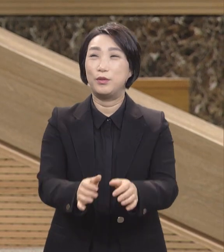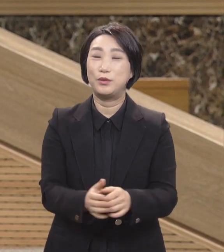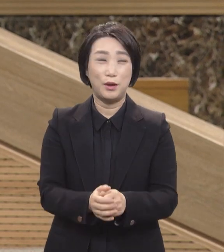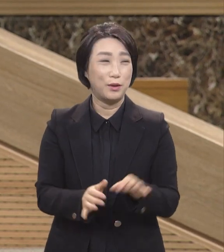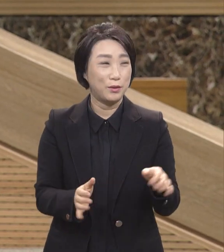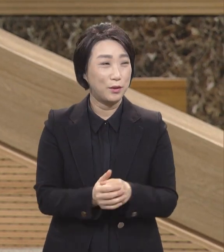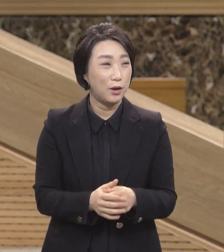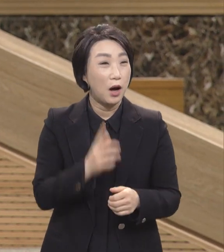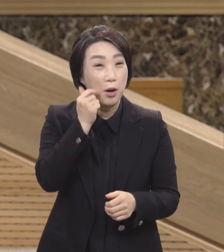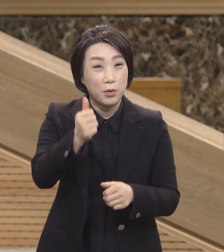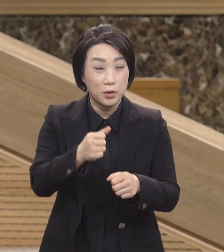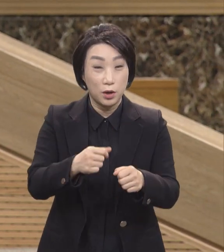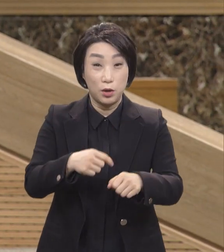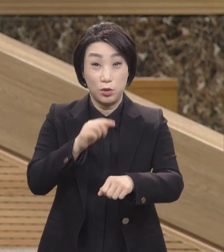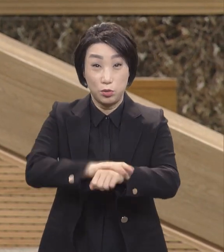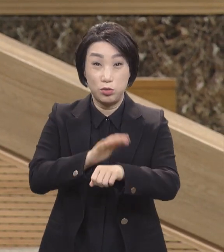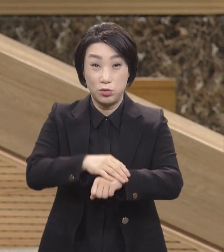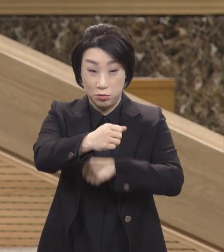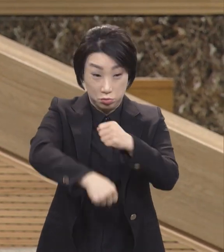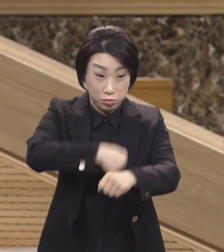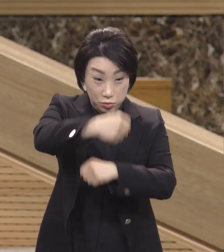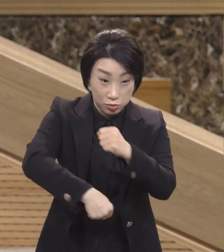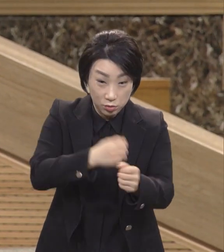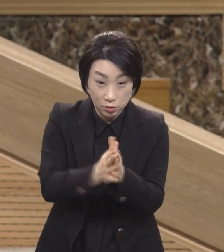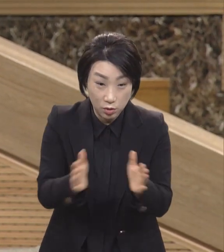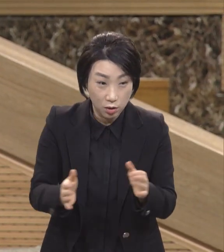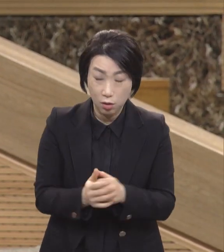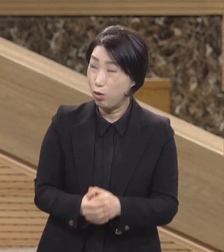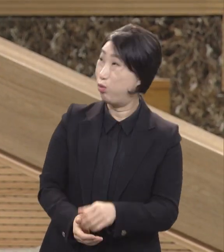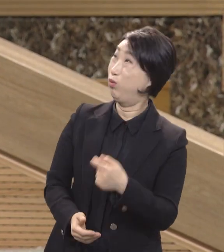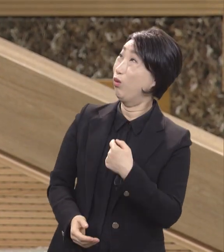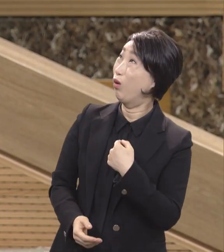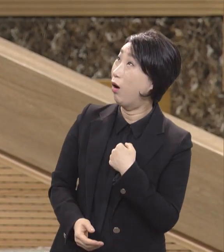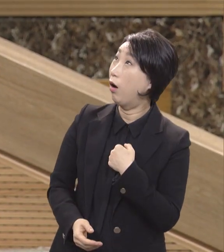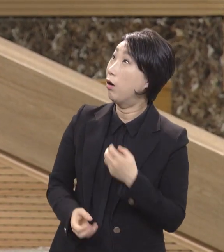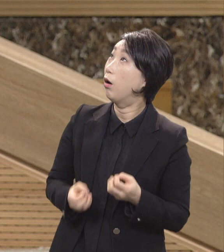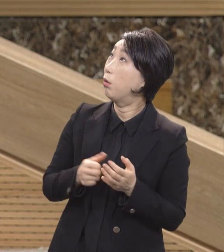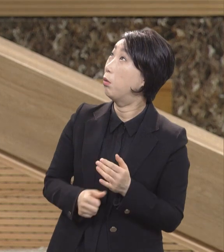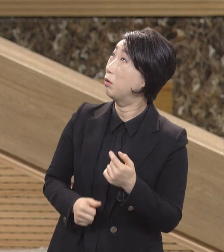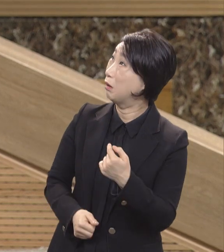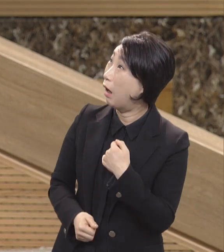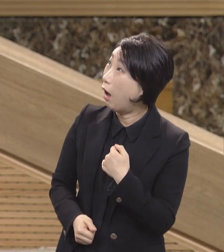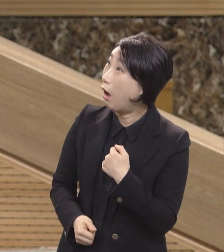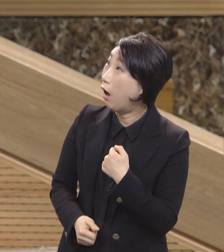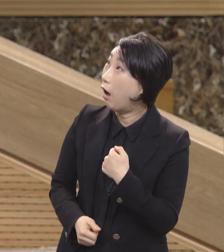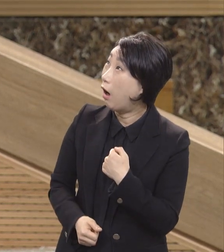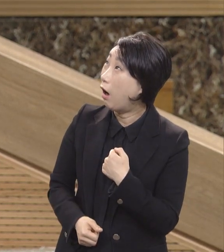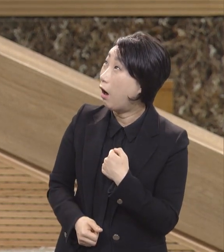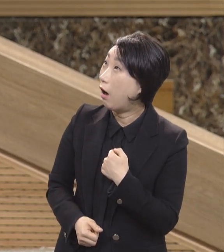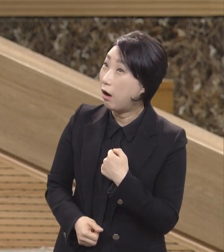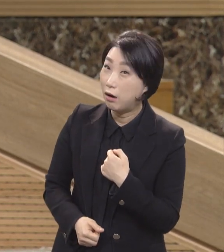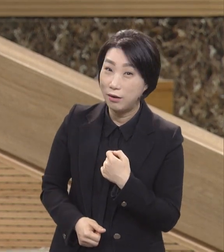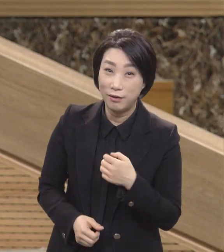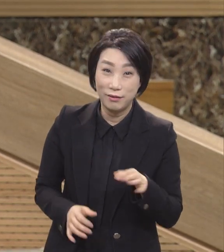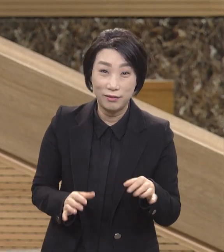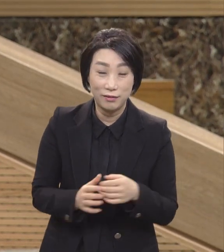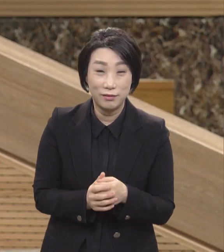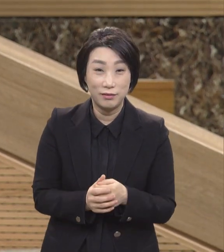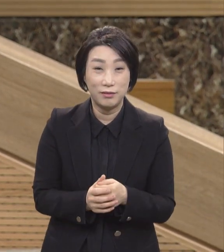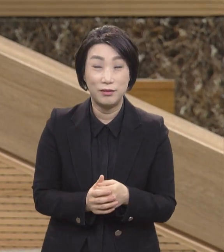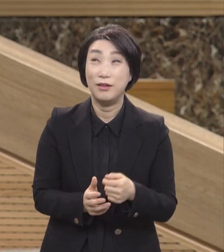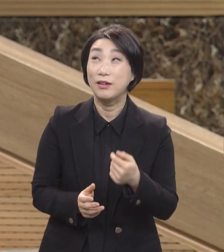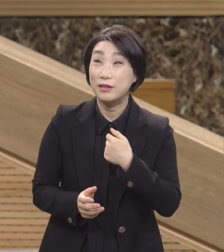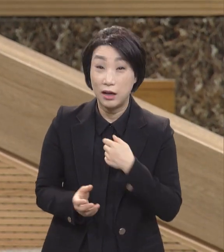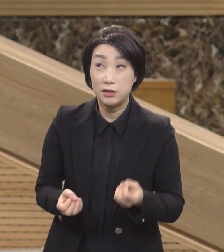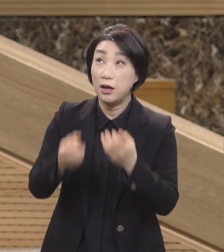아버지가 묶기 시작합니다. 그때 다 아 내가 재물이구나. 응?